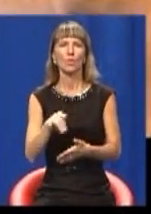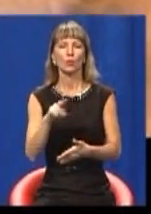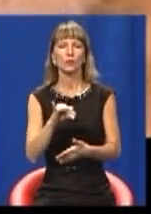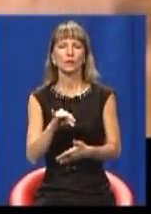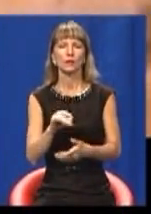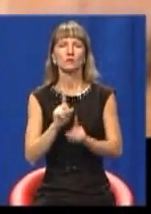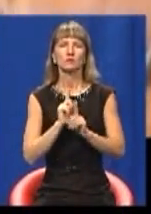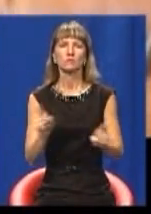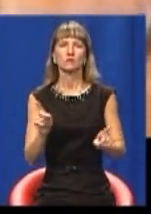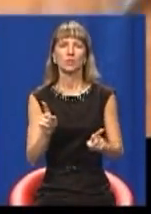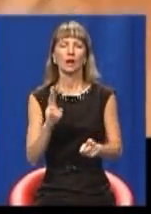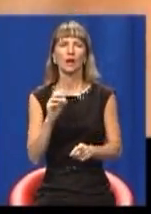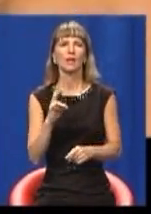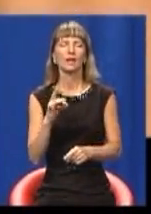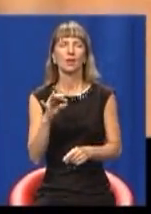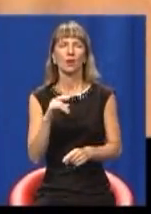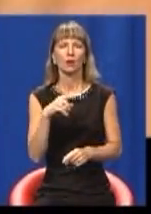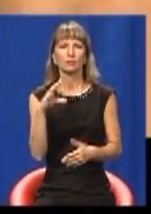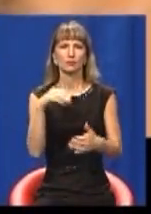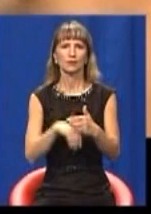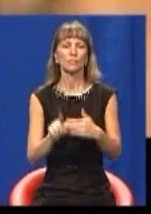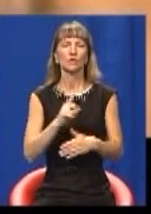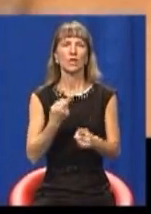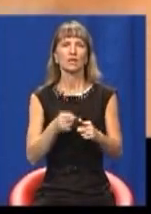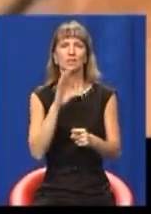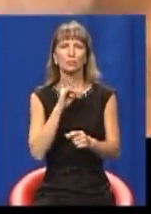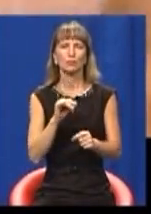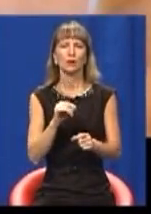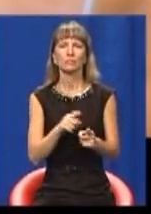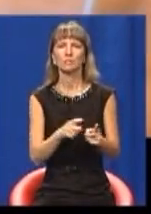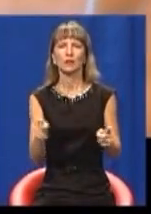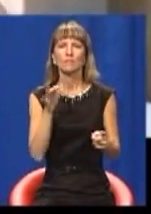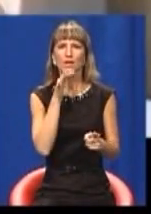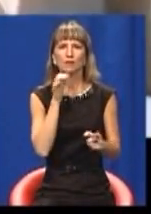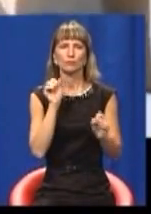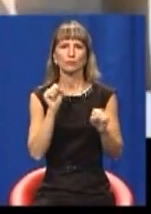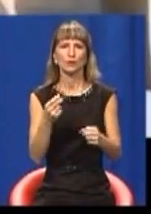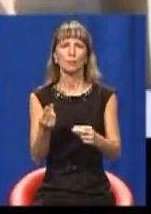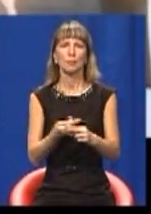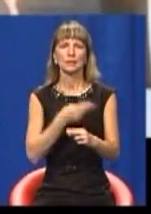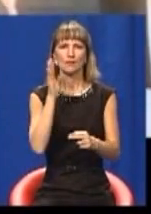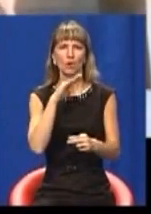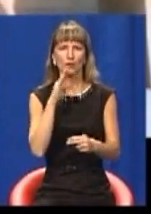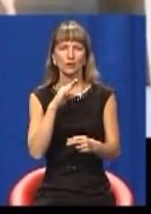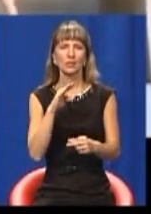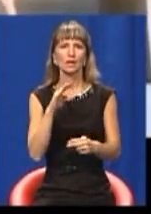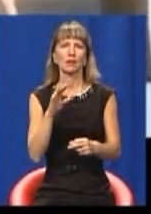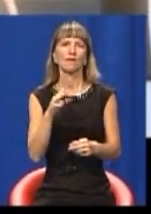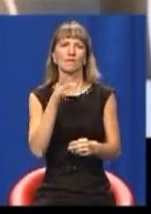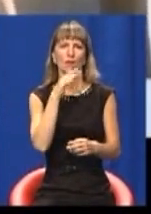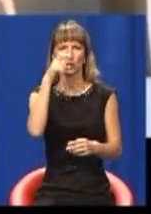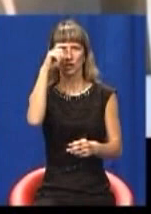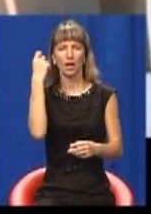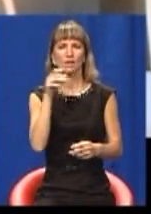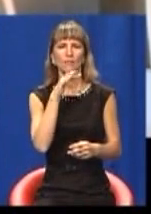Відмінна особливість Поденко Канаріо полягає в тому, що ця собака може тривалий час обходитися без води навіть в спекотну погоду.